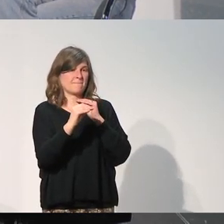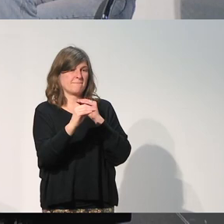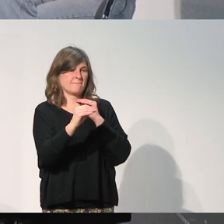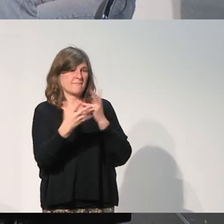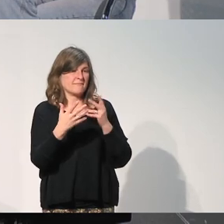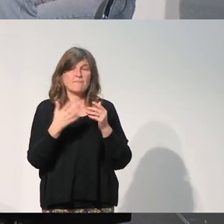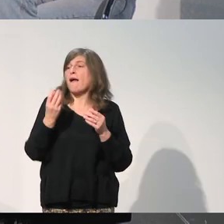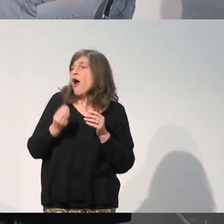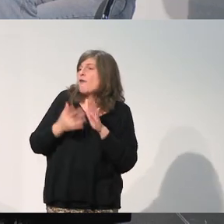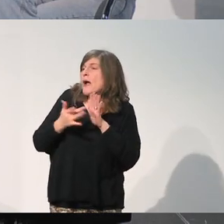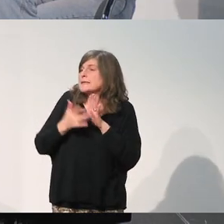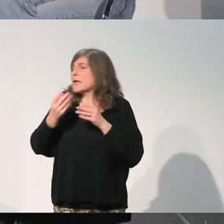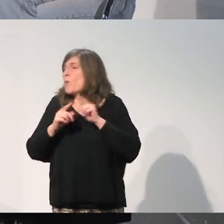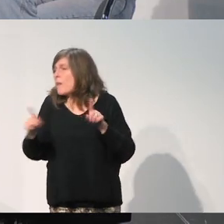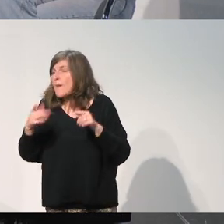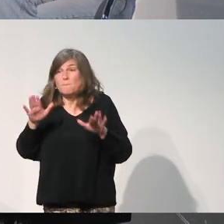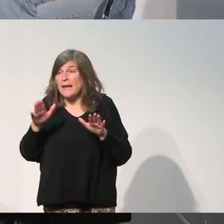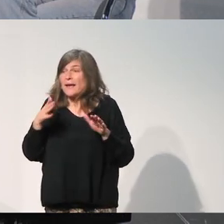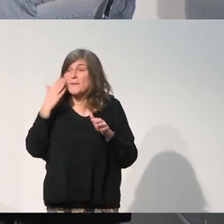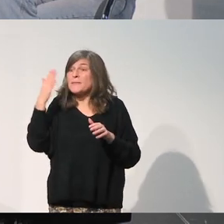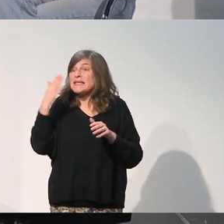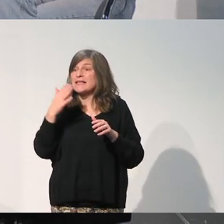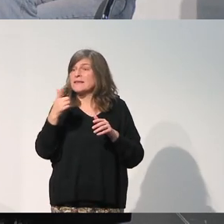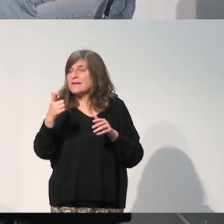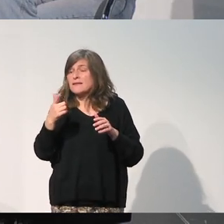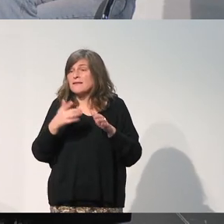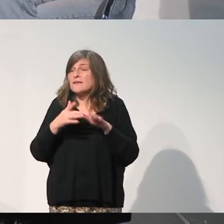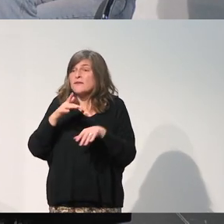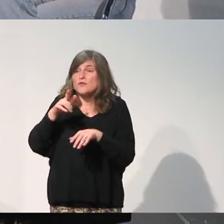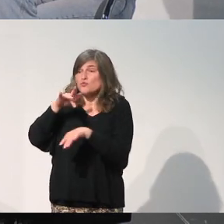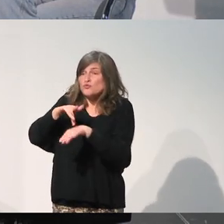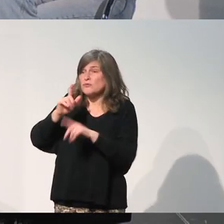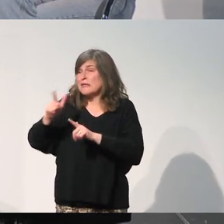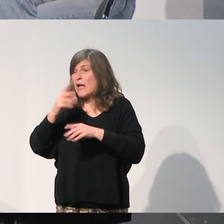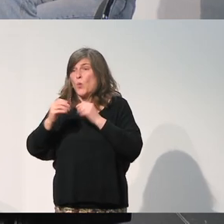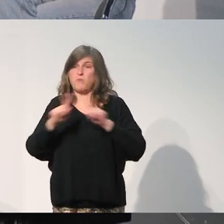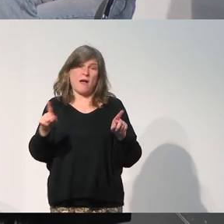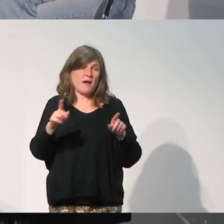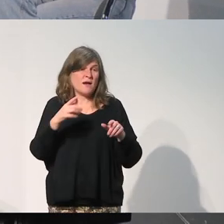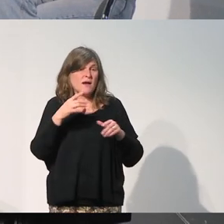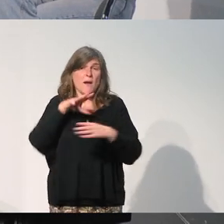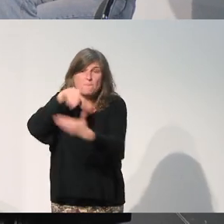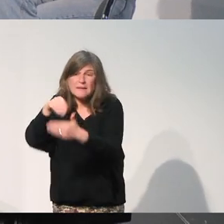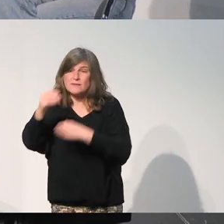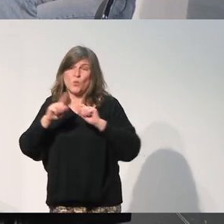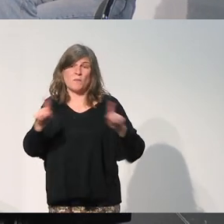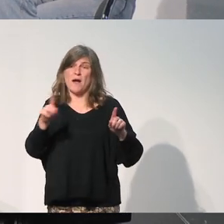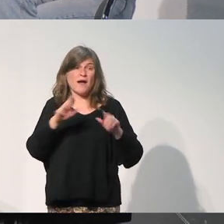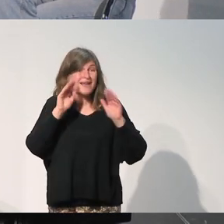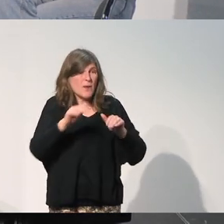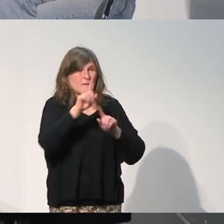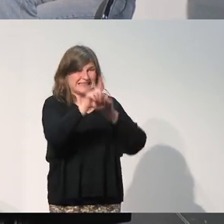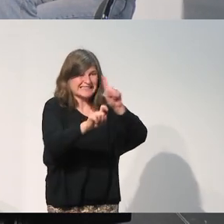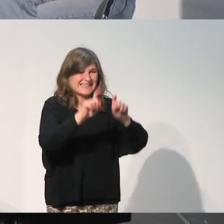enfants d'exilés ou non, peu importe. D'ailleurs que les gens, que les personnes aient fait la guerre ou pas, étaient partie prenante ou non, c'est très difficile de leur